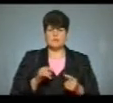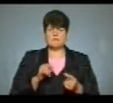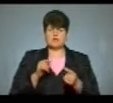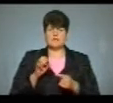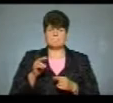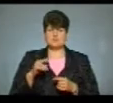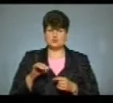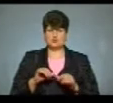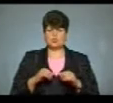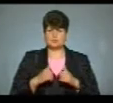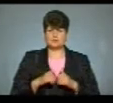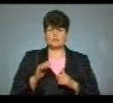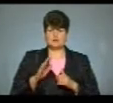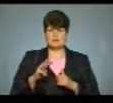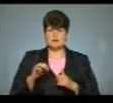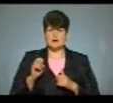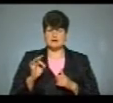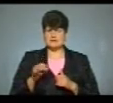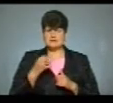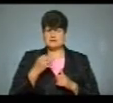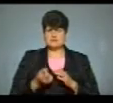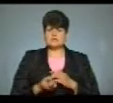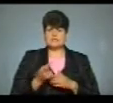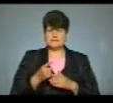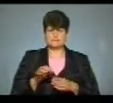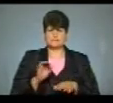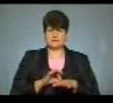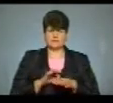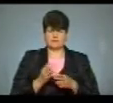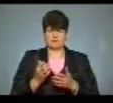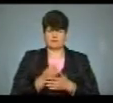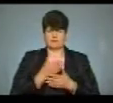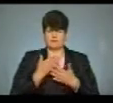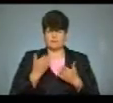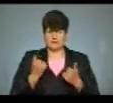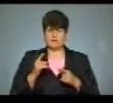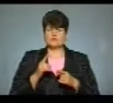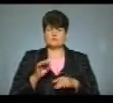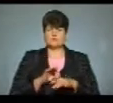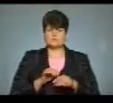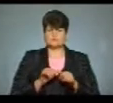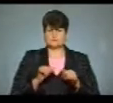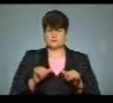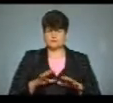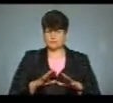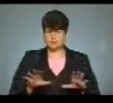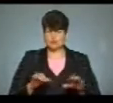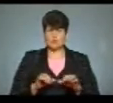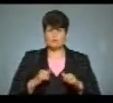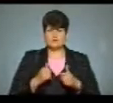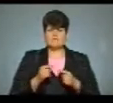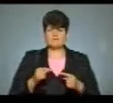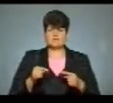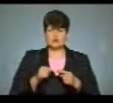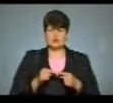протиепізоотичної комісії Володимир Марків повідомив, що джерела зараження поки що не визначили. Щоб захворювання не розповсюджувалося, комісія визначила